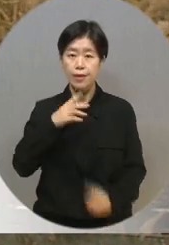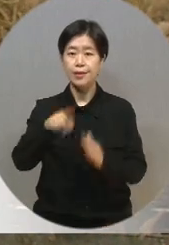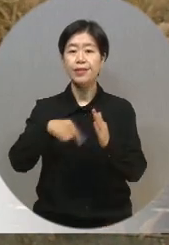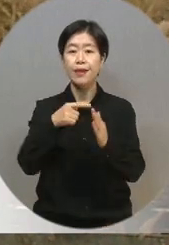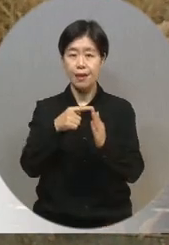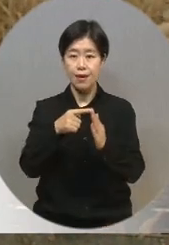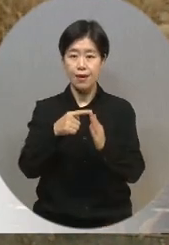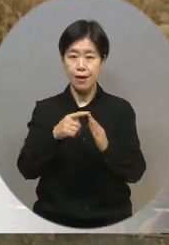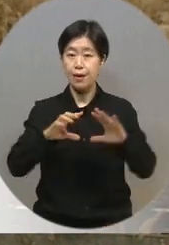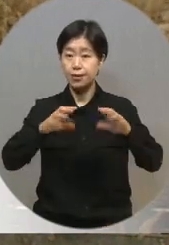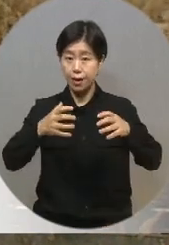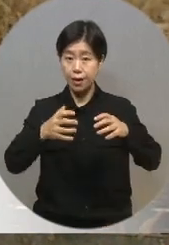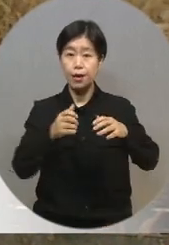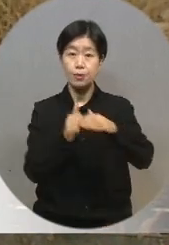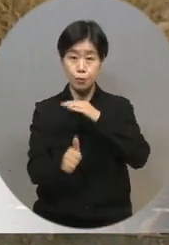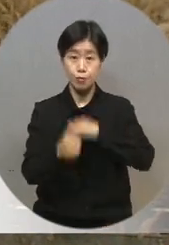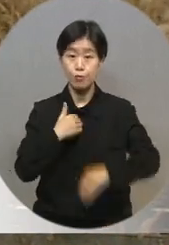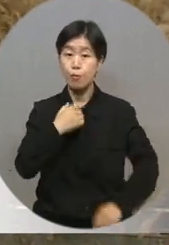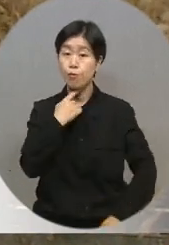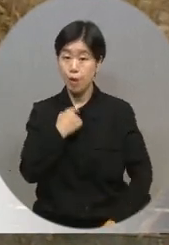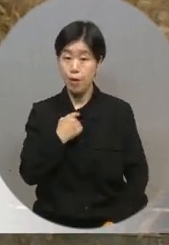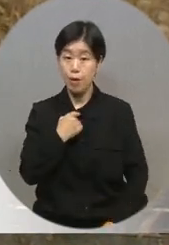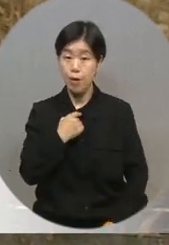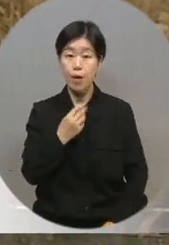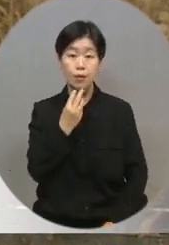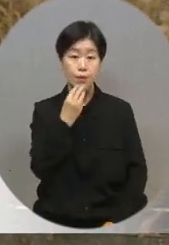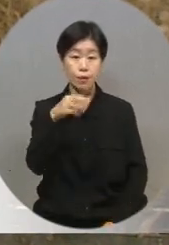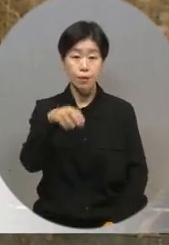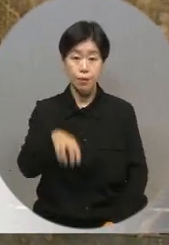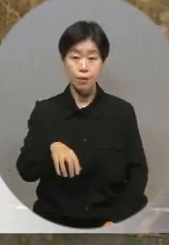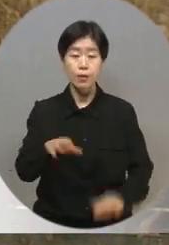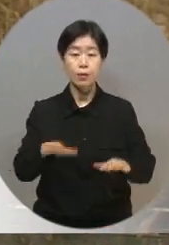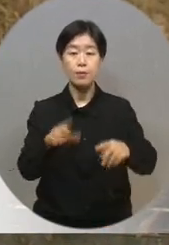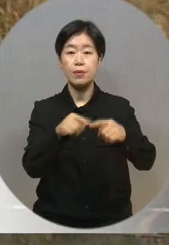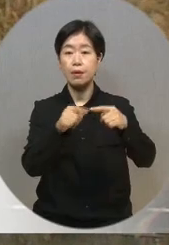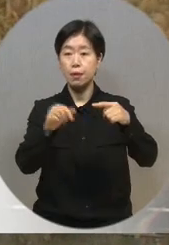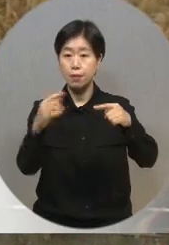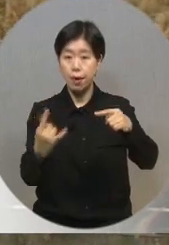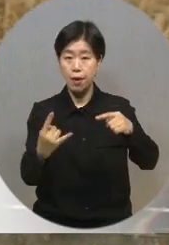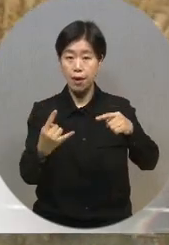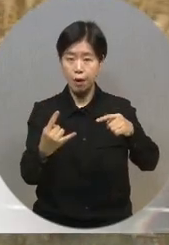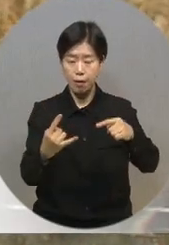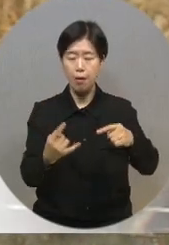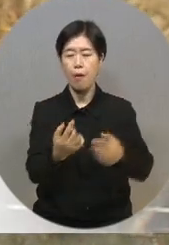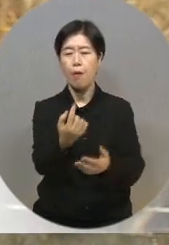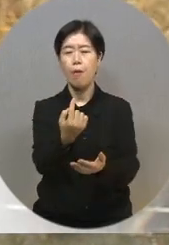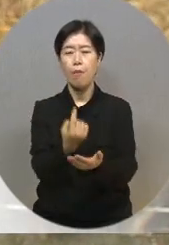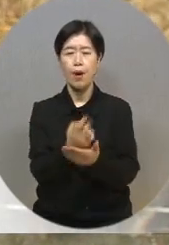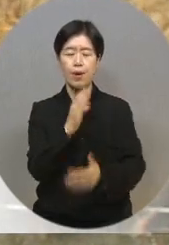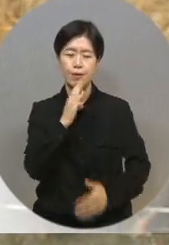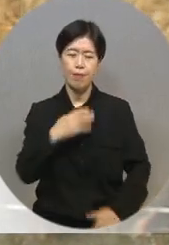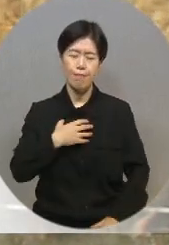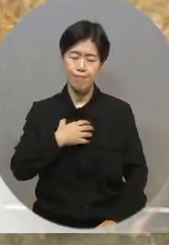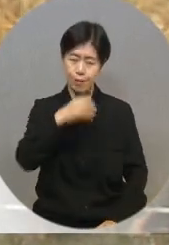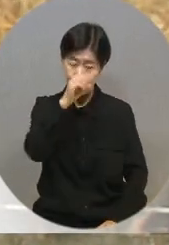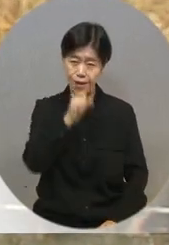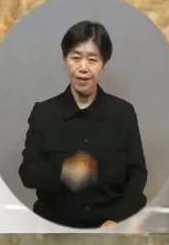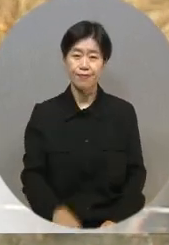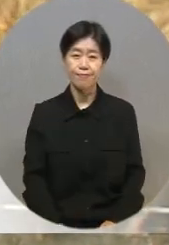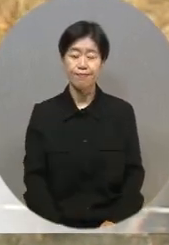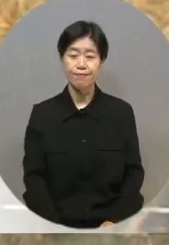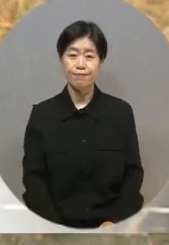to represent this tournament. I've been an athlete for many years, having taken part in so